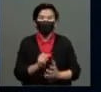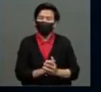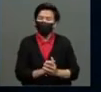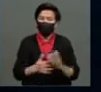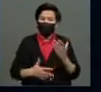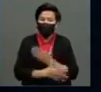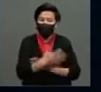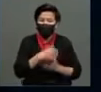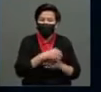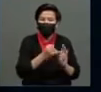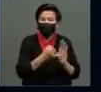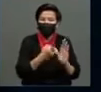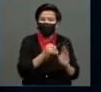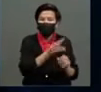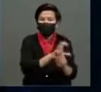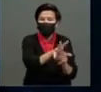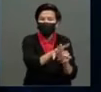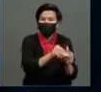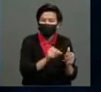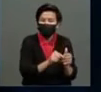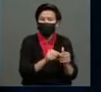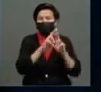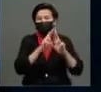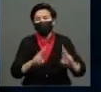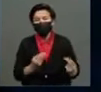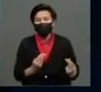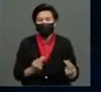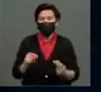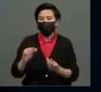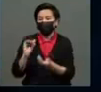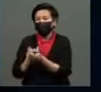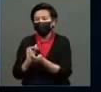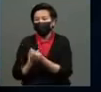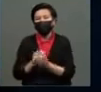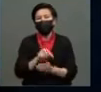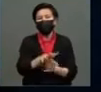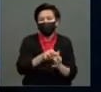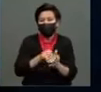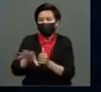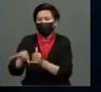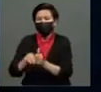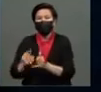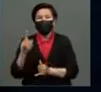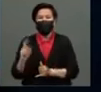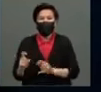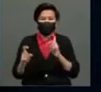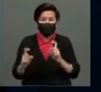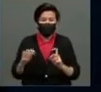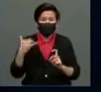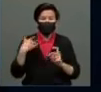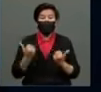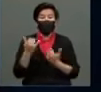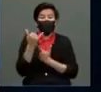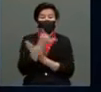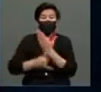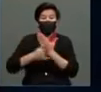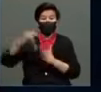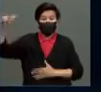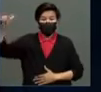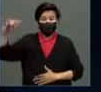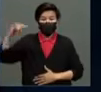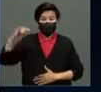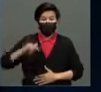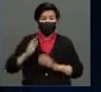ทั้งสถานบันเทิงและการเล่นพนันก็เจอมาแล้วมาดูคนที่กลับมาจากต่างประเทศ17ราย